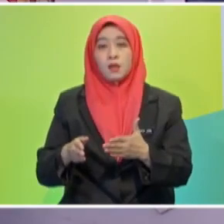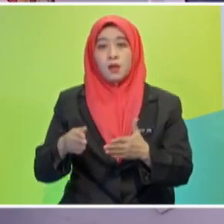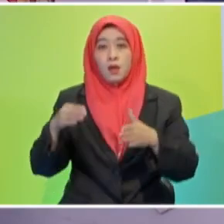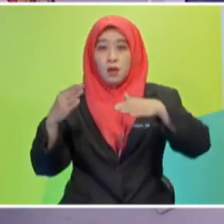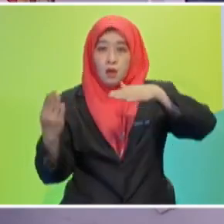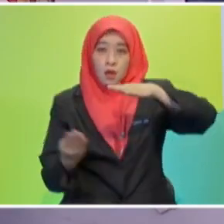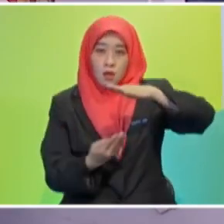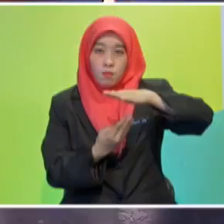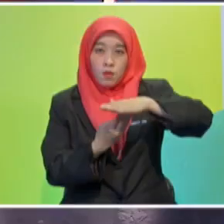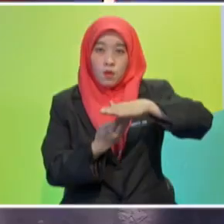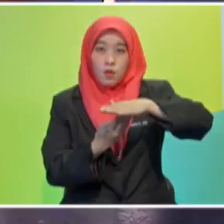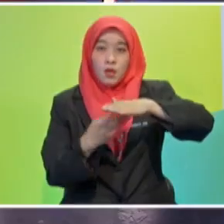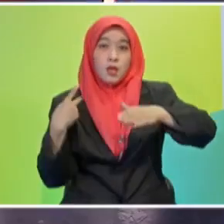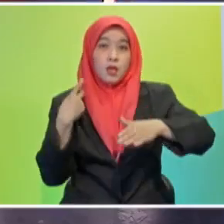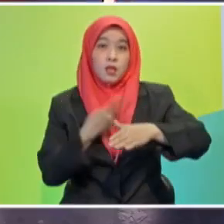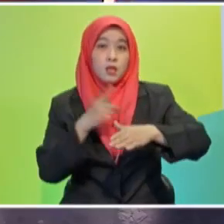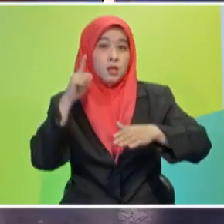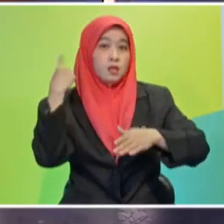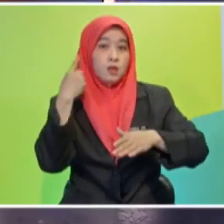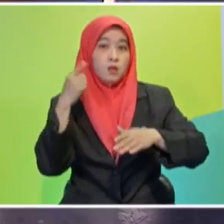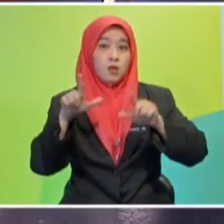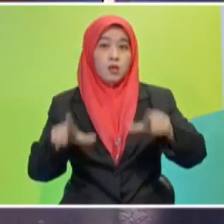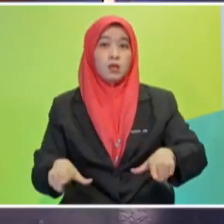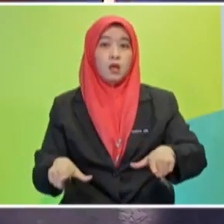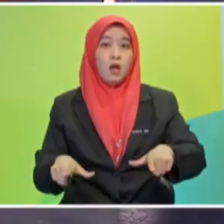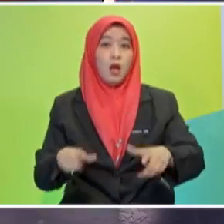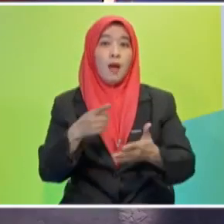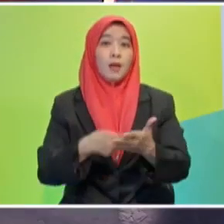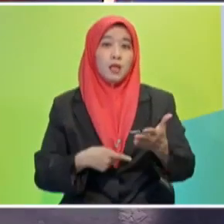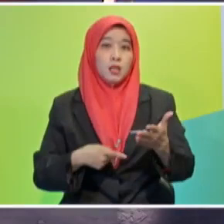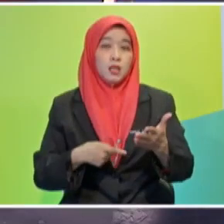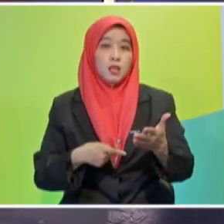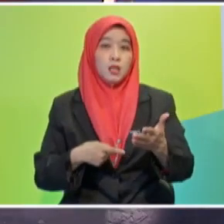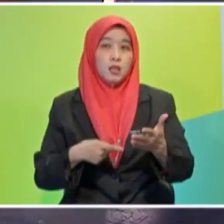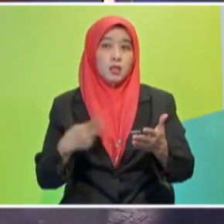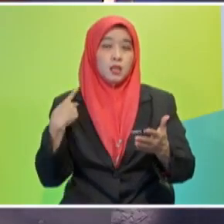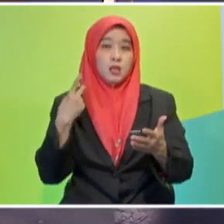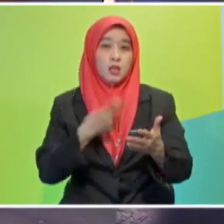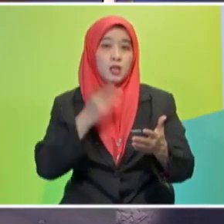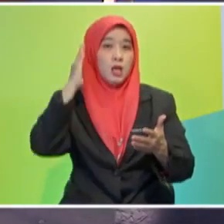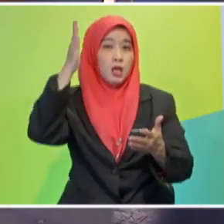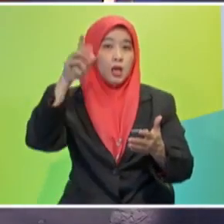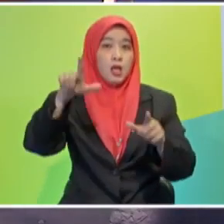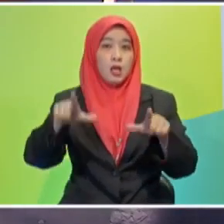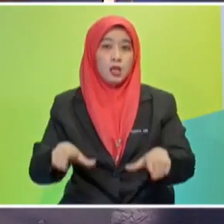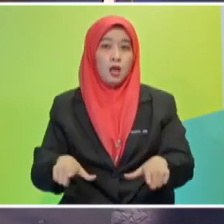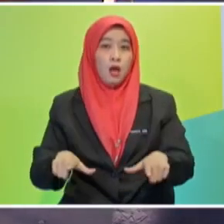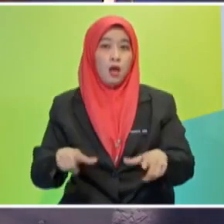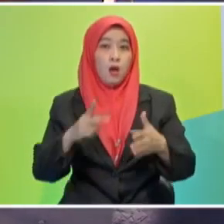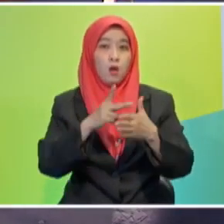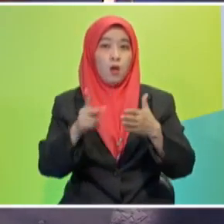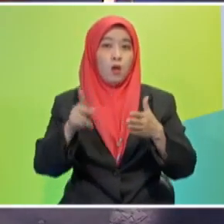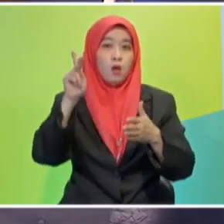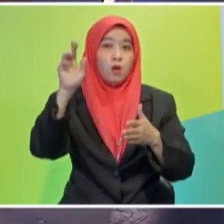bawah, kita selalu letak komponen apa? Di bahagian bawah biasanya kita akan letak komponen